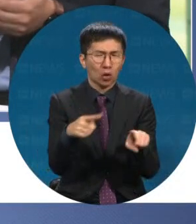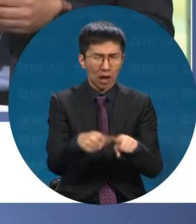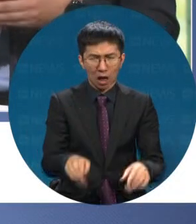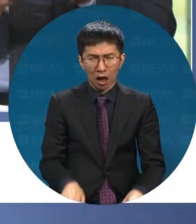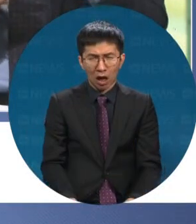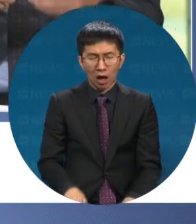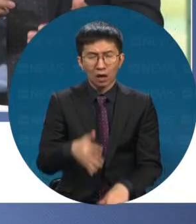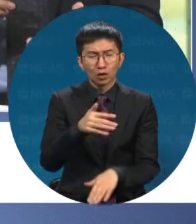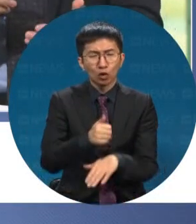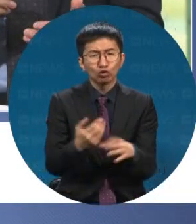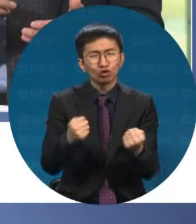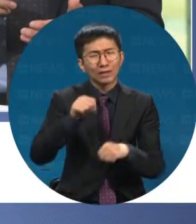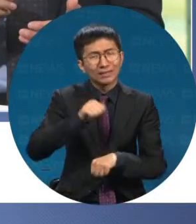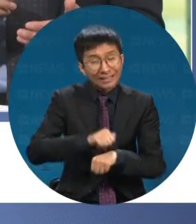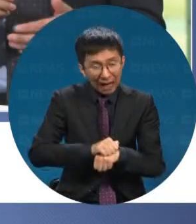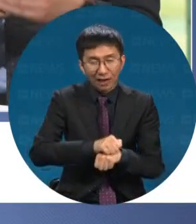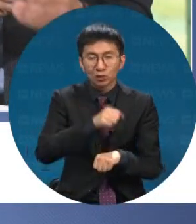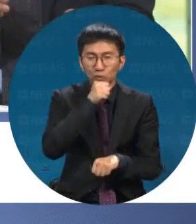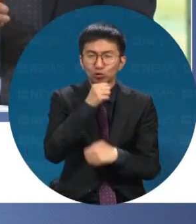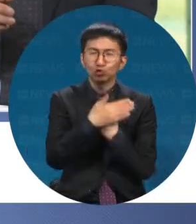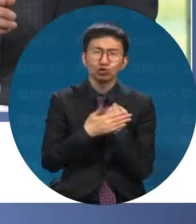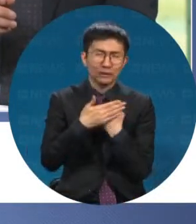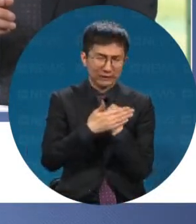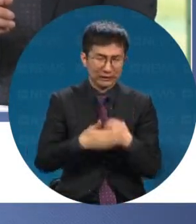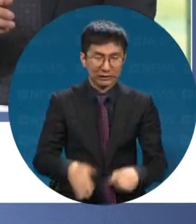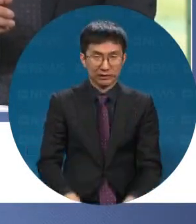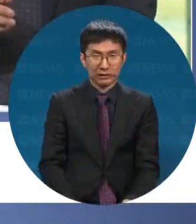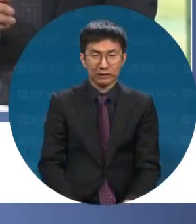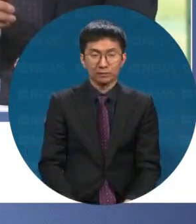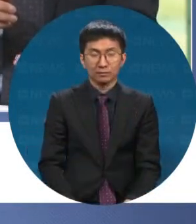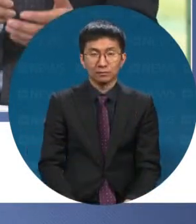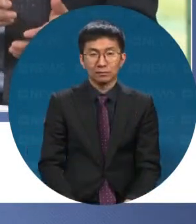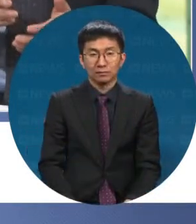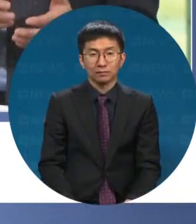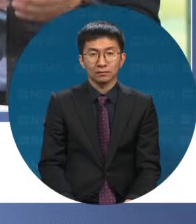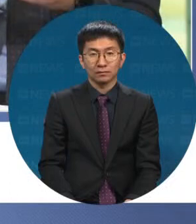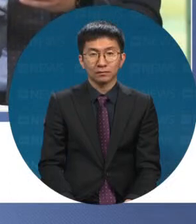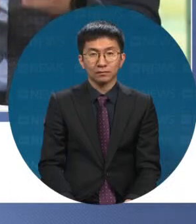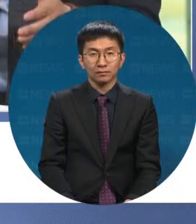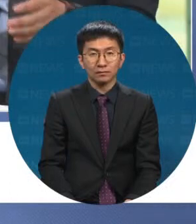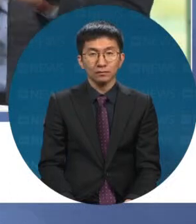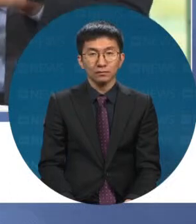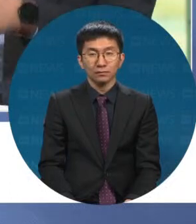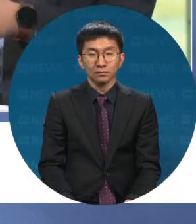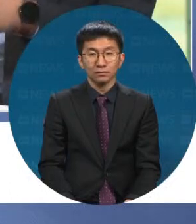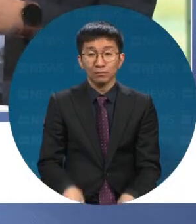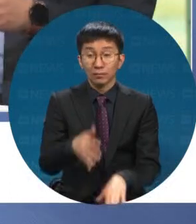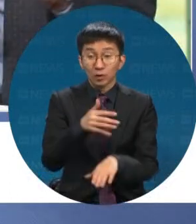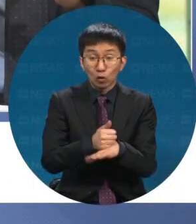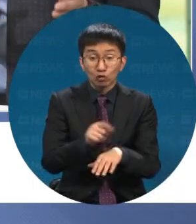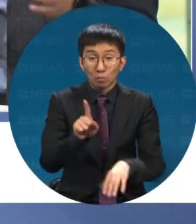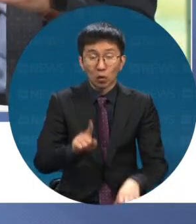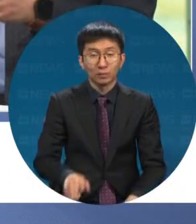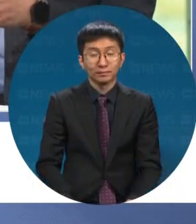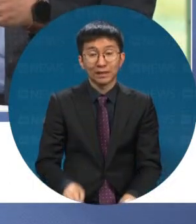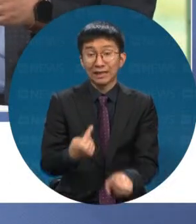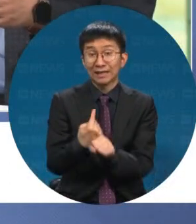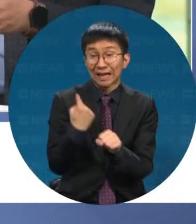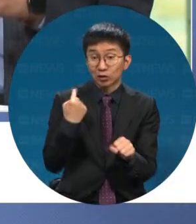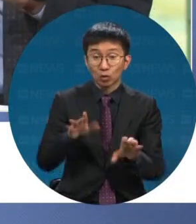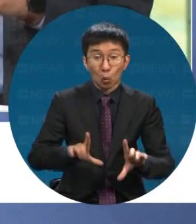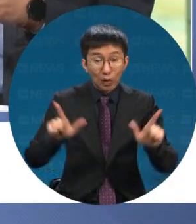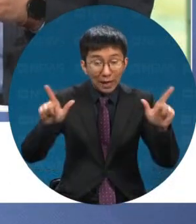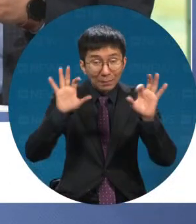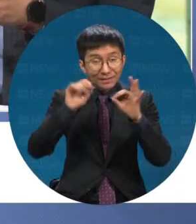누가 봐도 수학을 잘하는 학생이 시험을 잘 보게끔 되어 있습니다. 그렇지만 그렇기 때문에 주제상으로는 작년이나